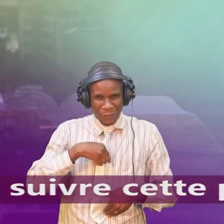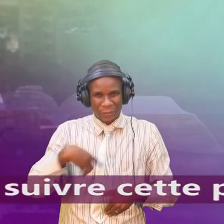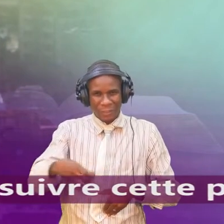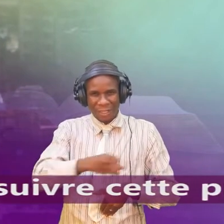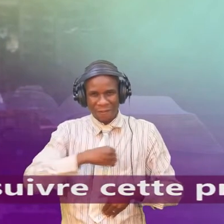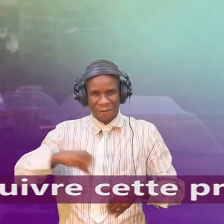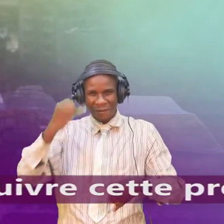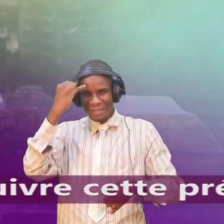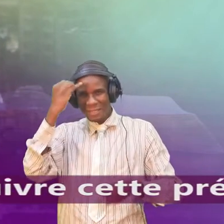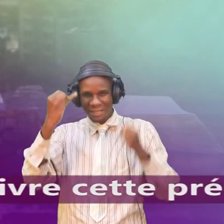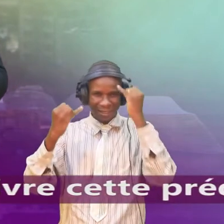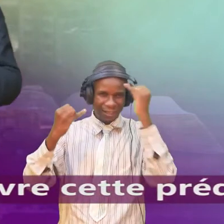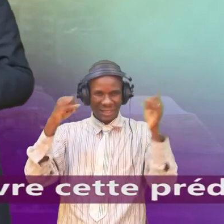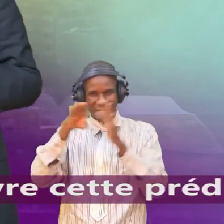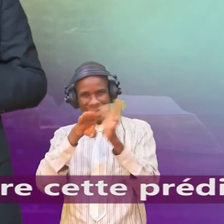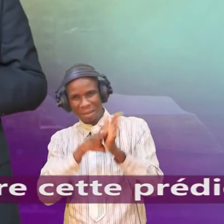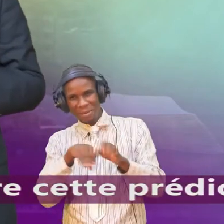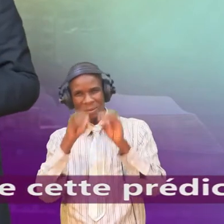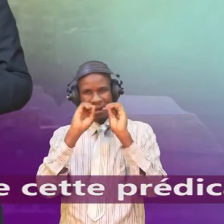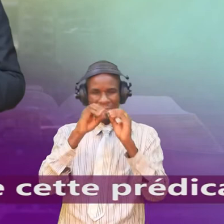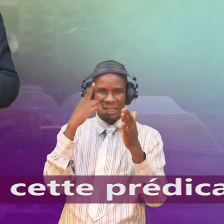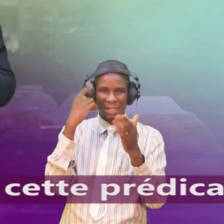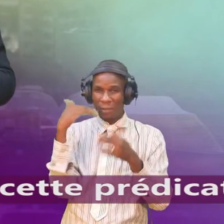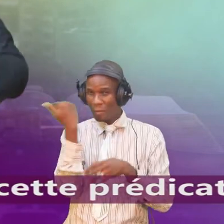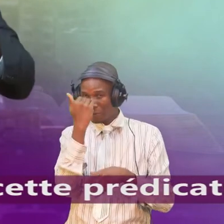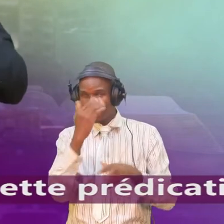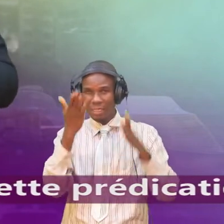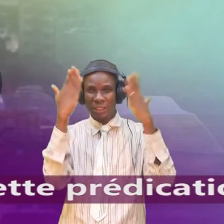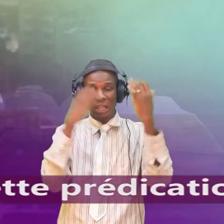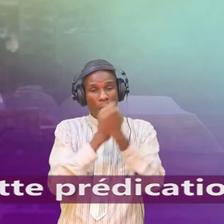tukiunganisha Mungu na wokovu tutakuwa tumepata